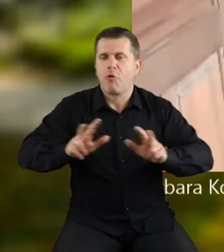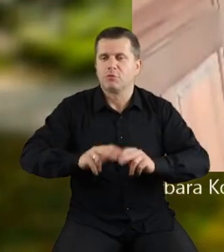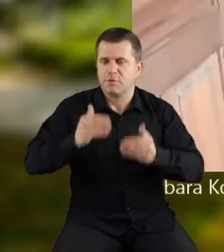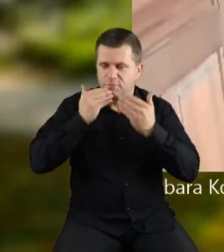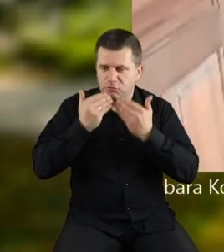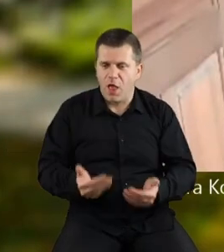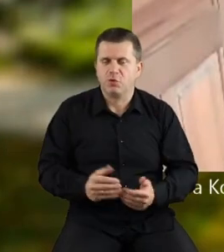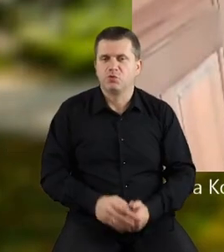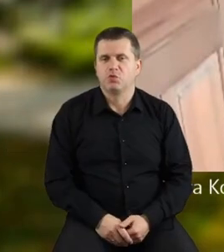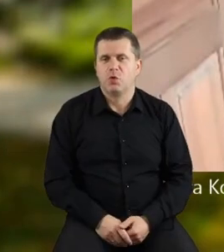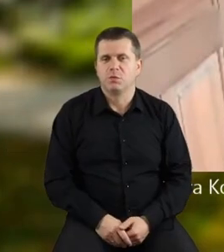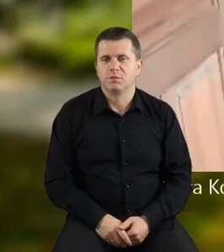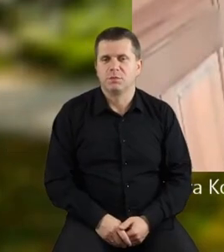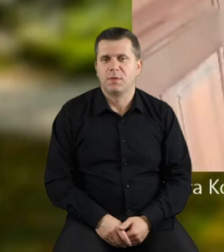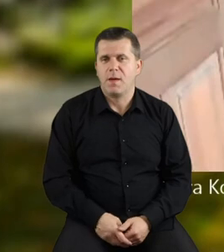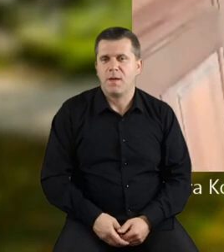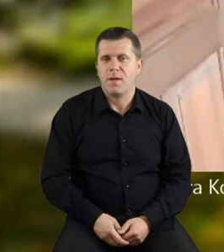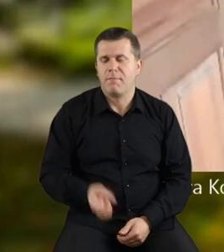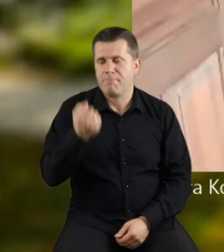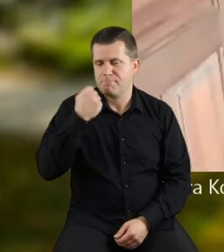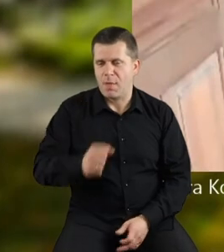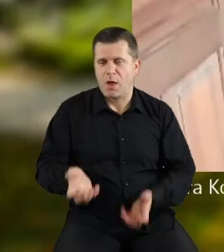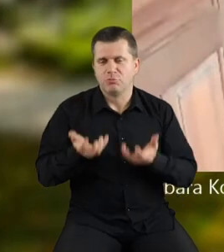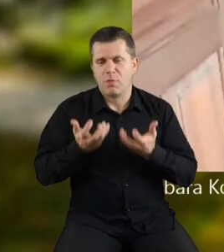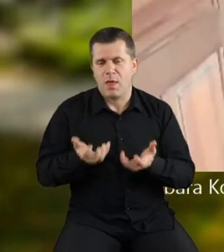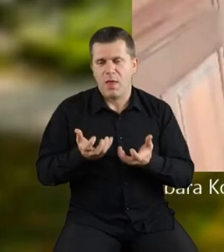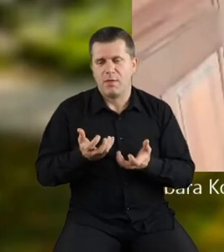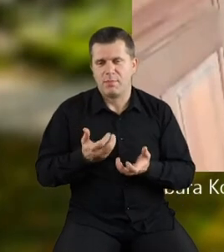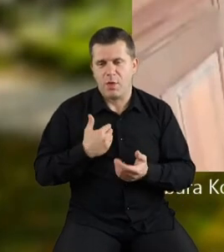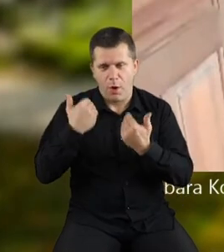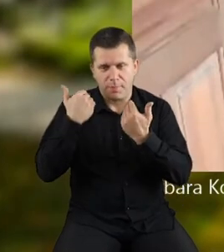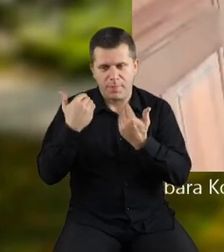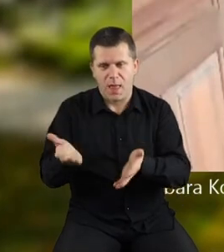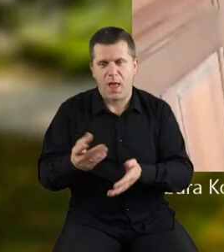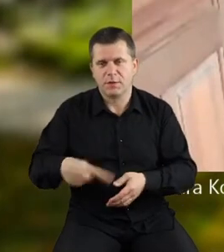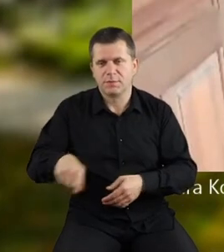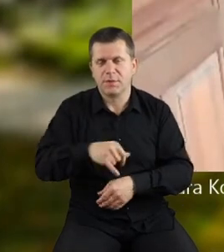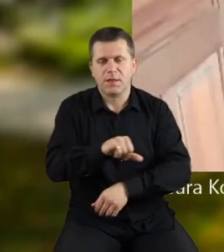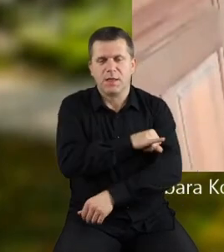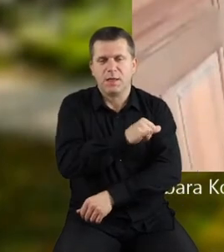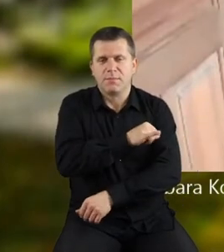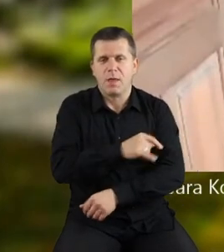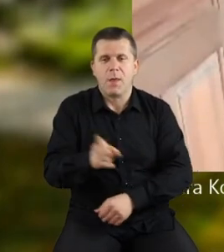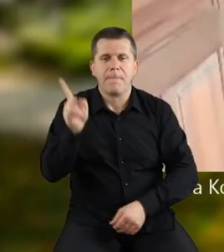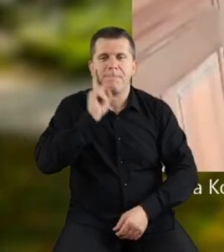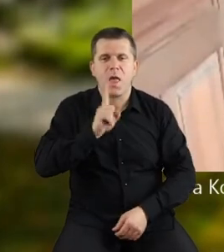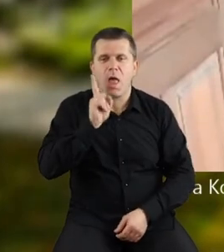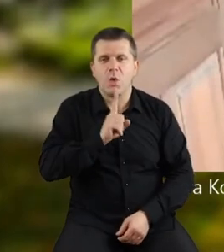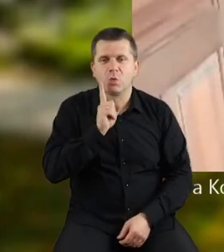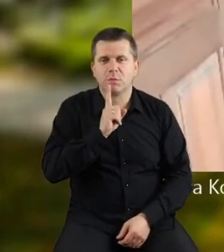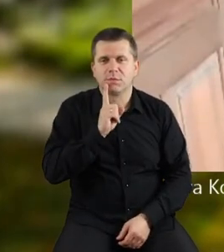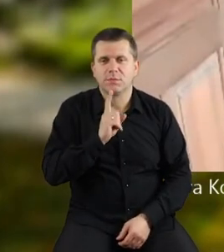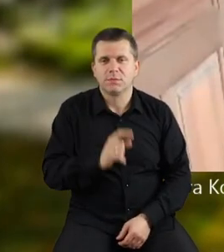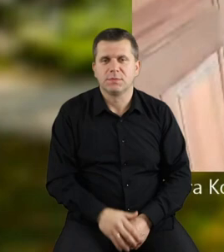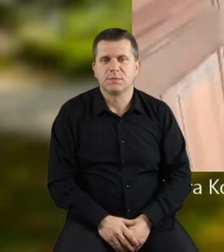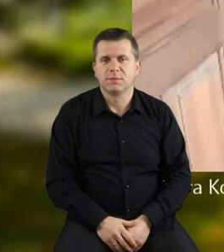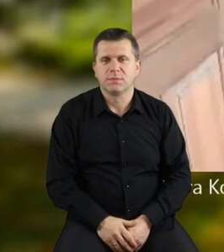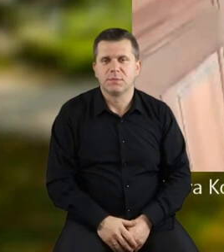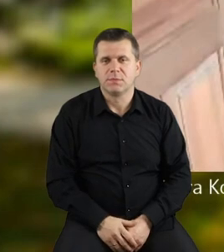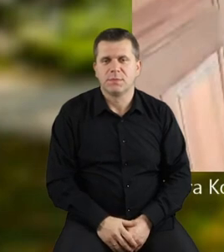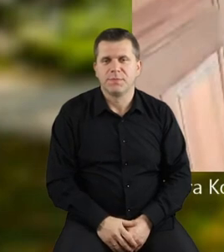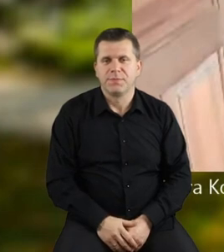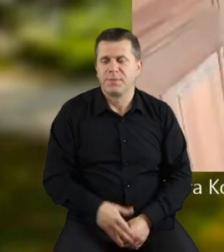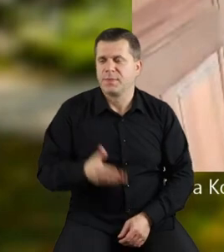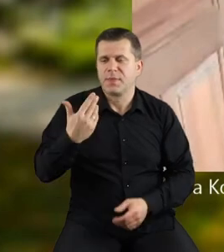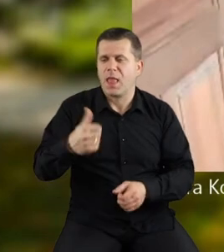rodzinną wdzięczność. Więc bardzo chętnie obdarzam tym imieniem mężczyzn, którzy może